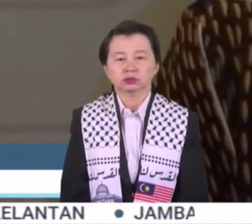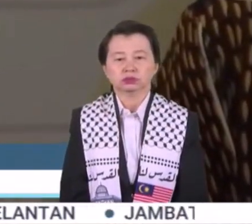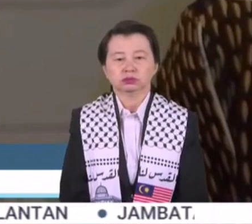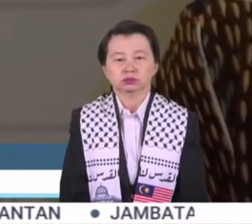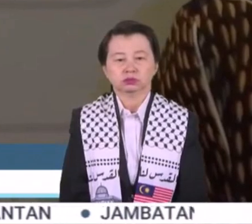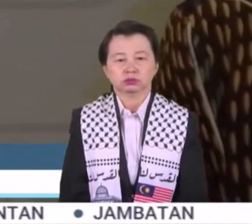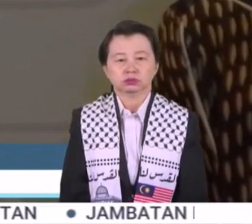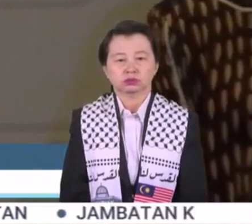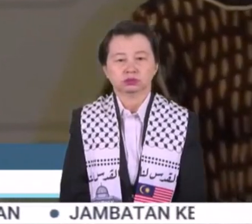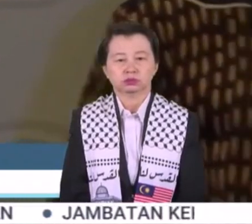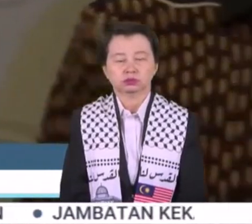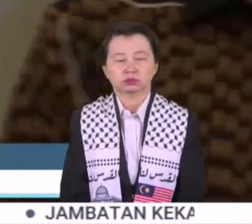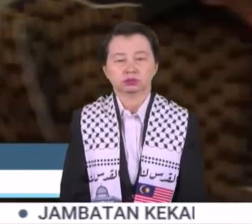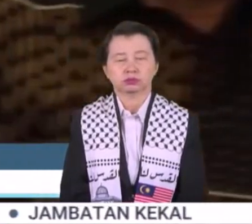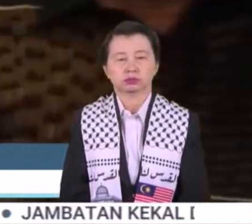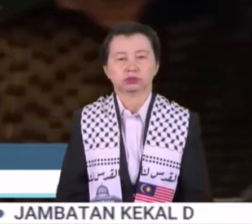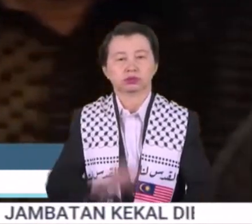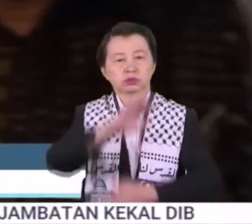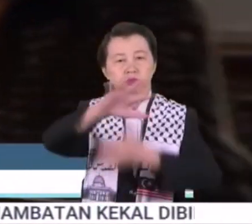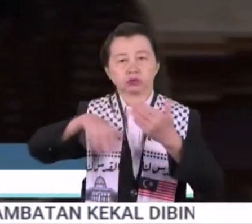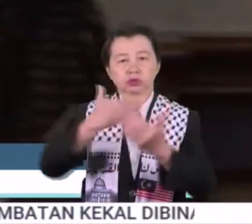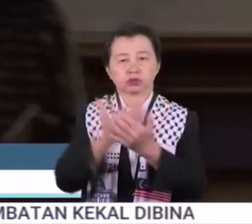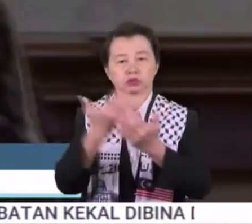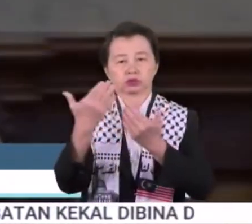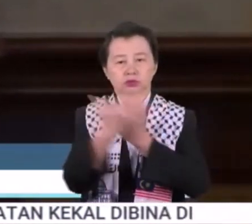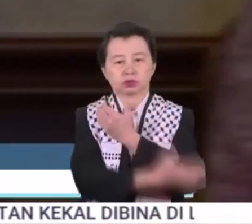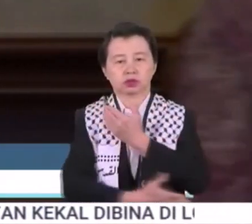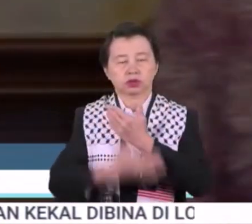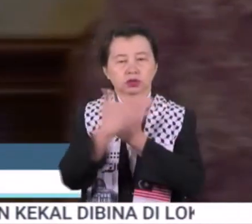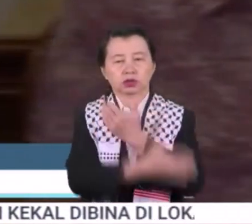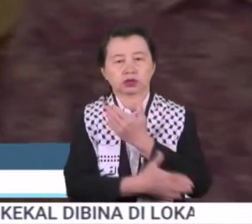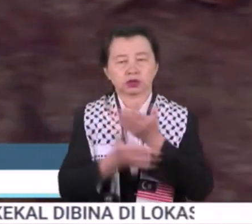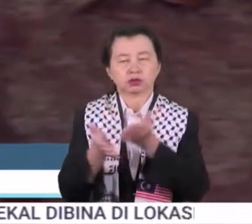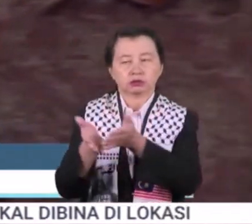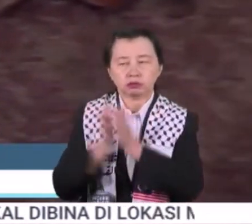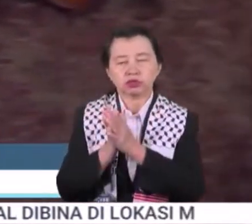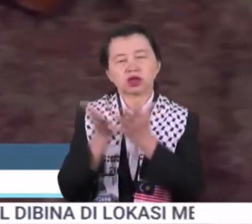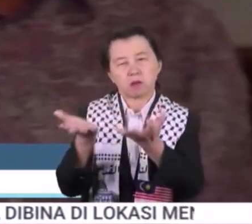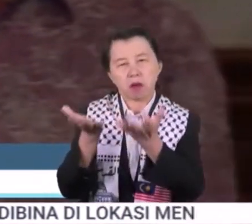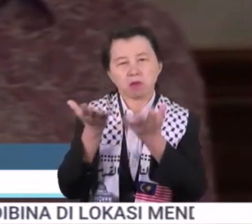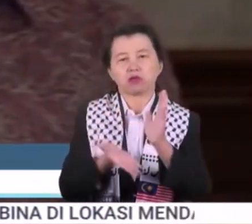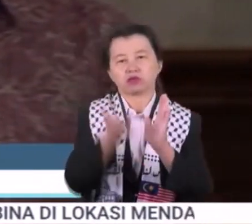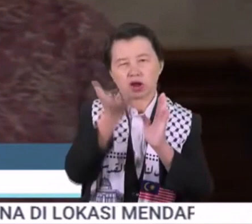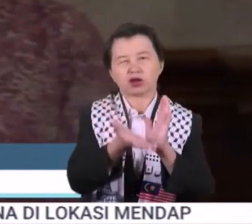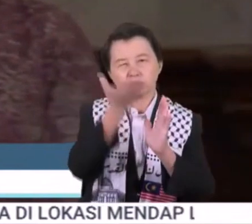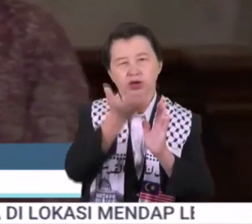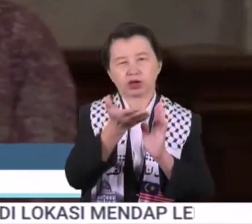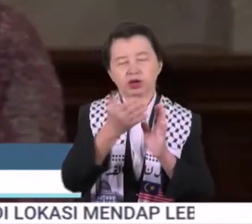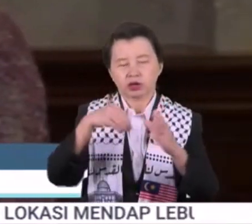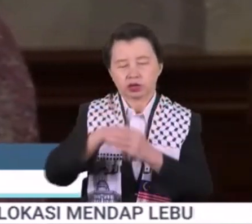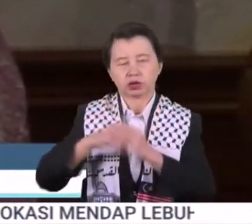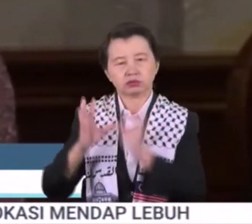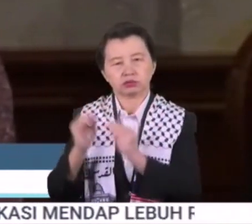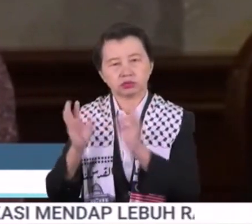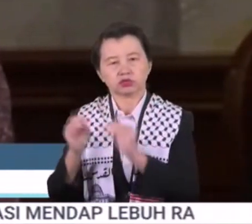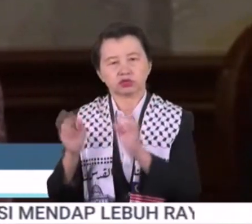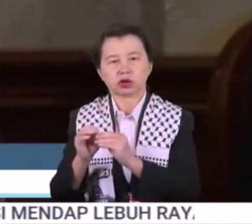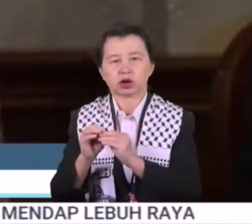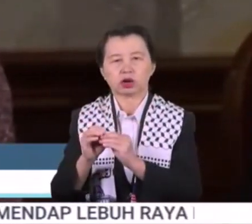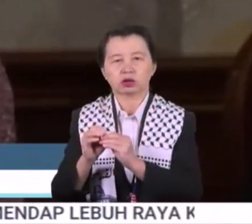Sudah dijelaskan oleh semua pihak bahawa semua negeri meminta kita naikkan dalam mesyuarat